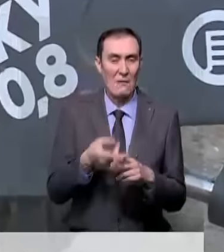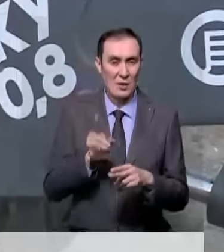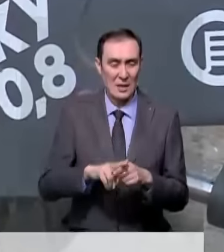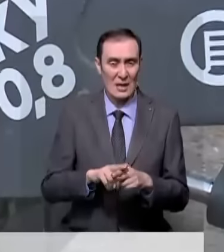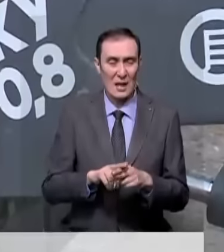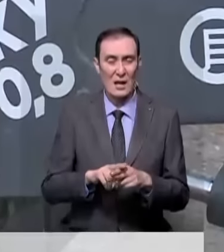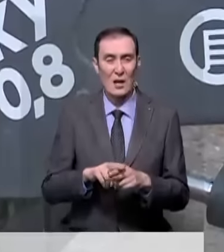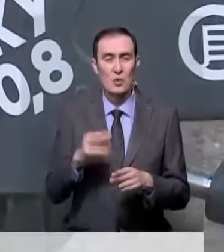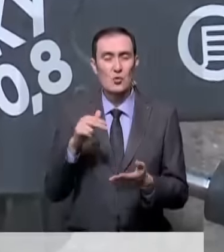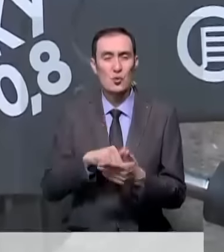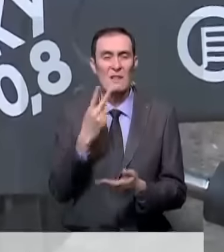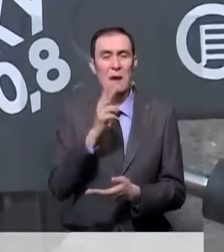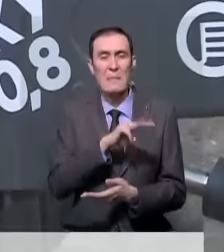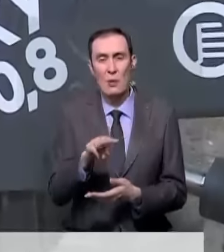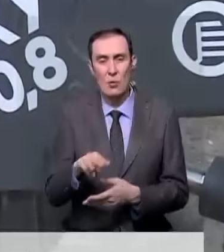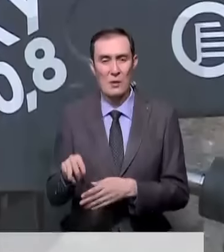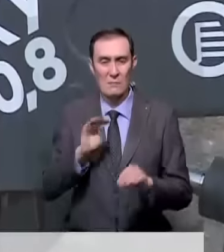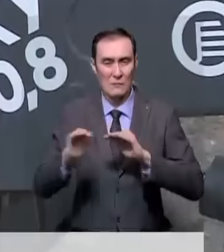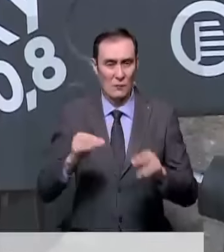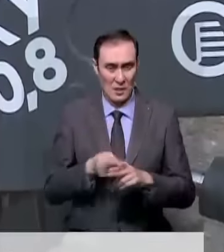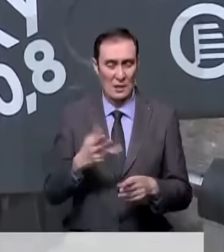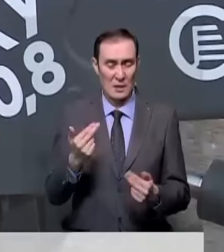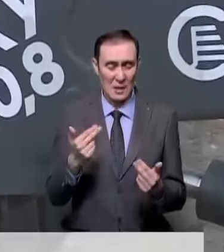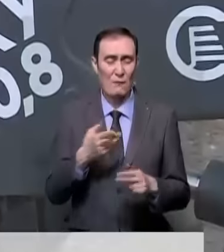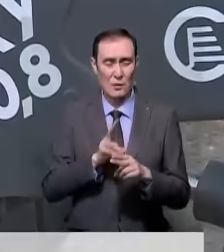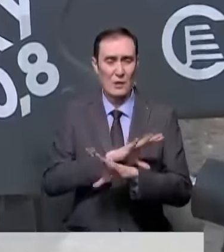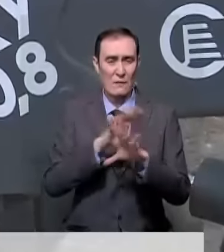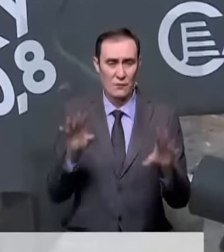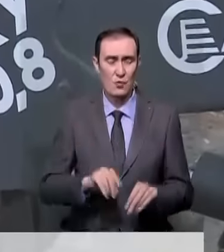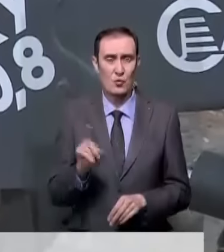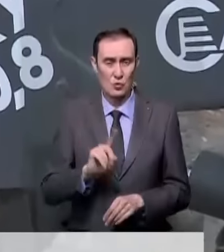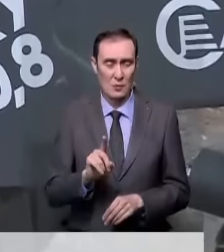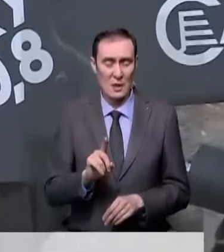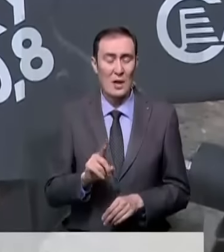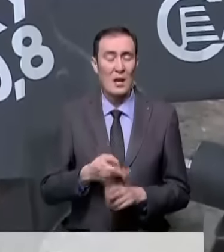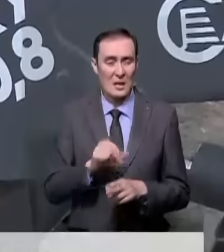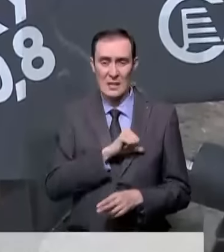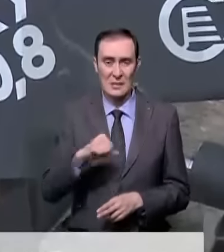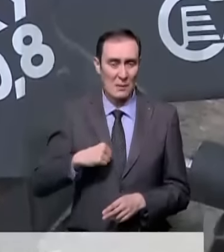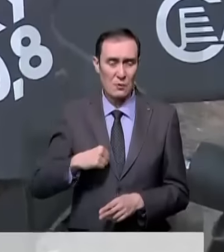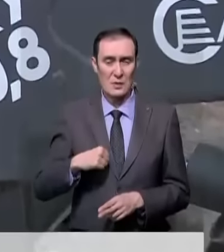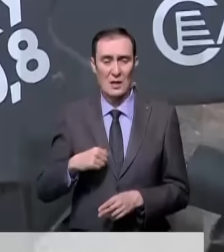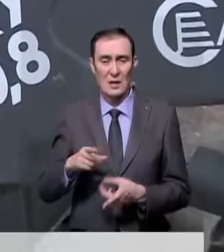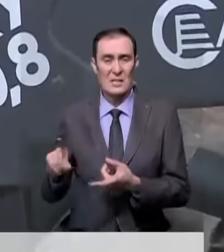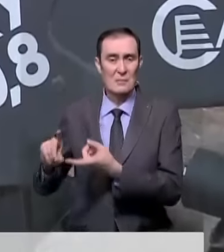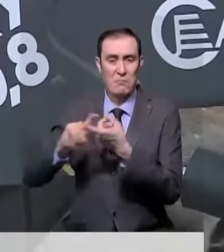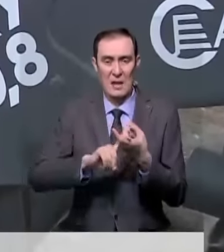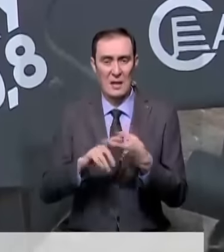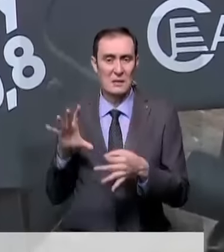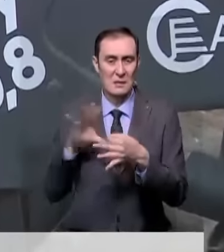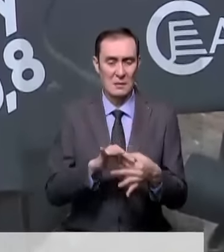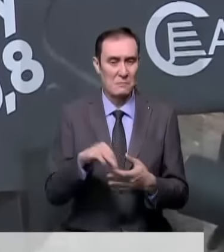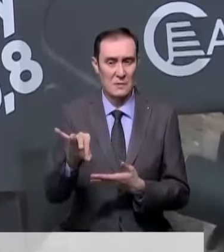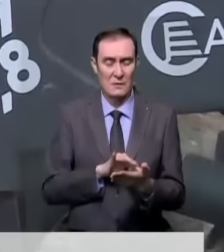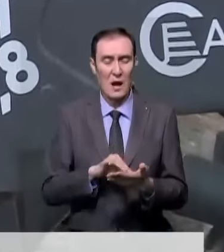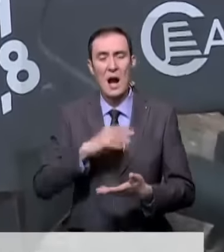вся навеска стоит 2 миллиона. Вообще, вот это, вот это все, да, а чтобы... А это все, если у меня цепляется, зацепляется, как быстро съем.